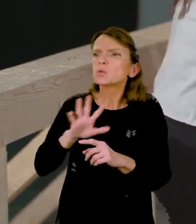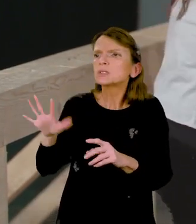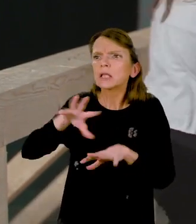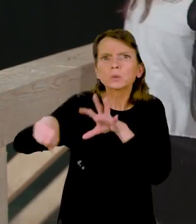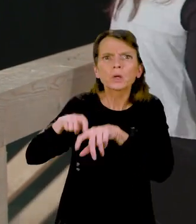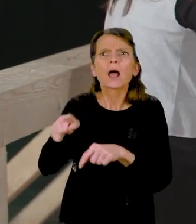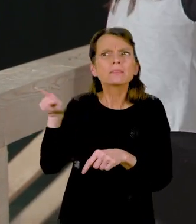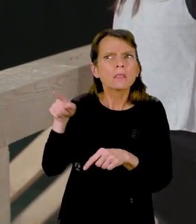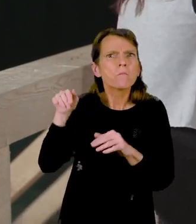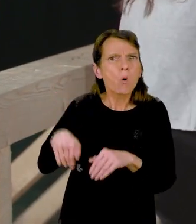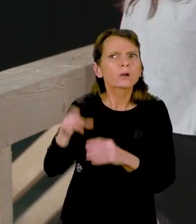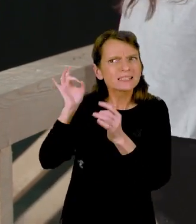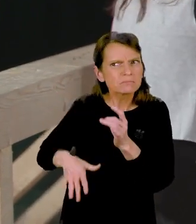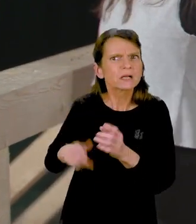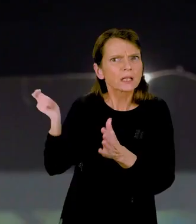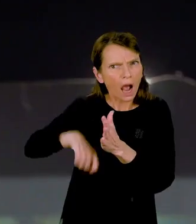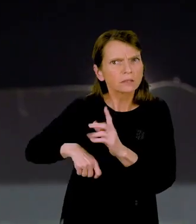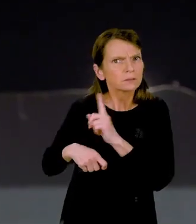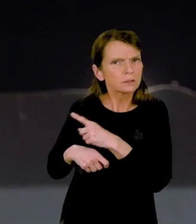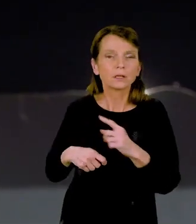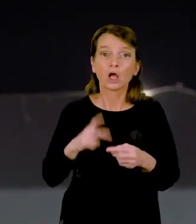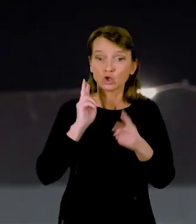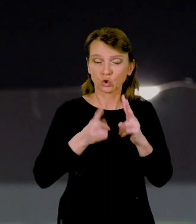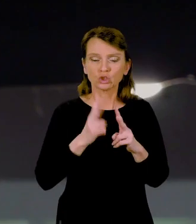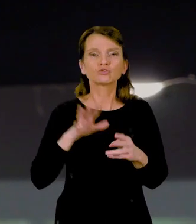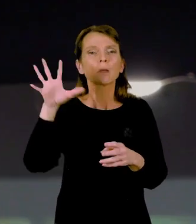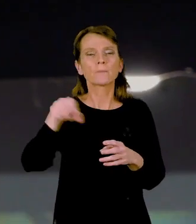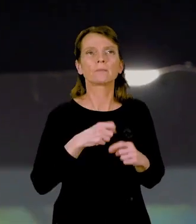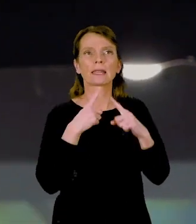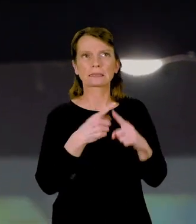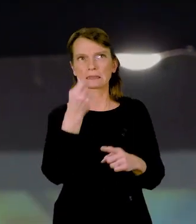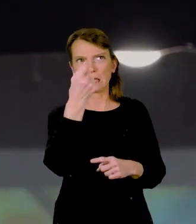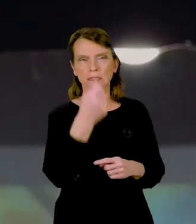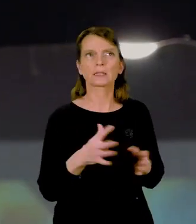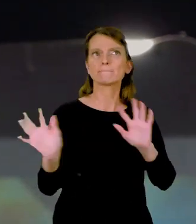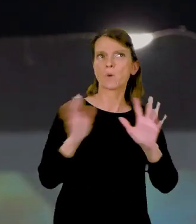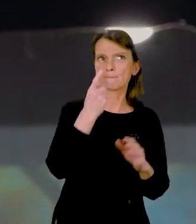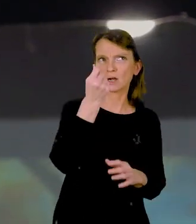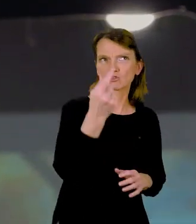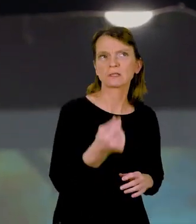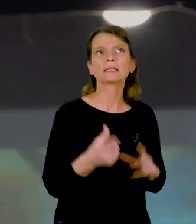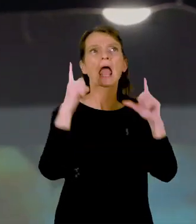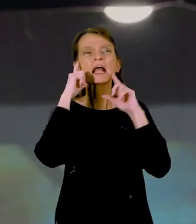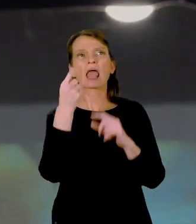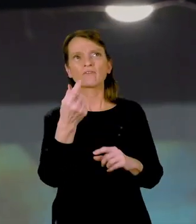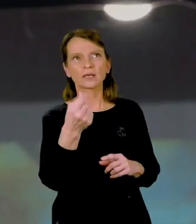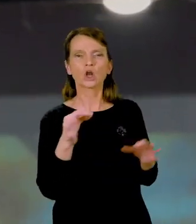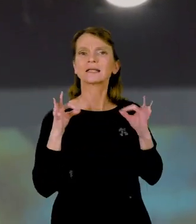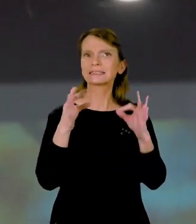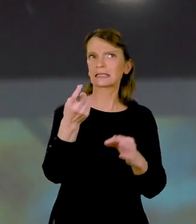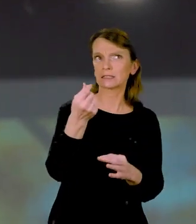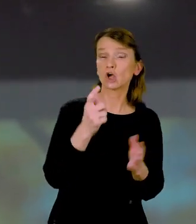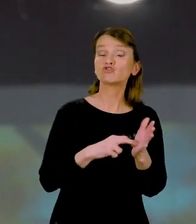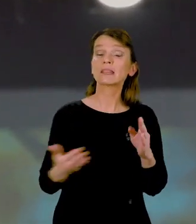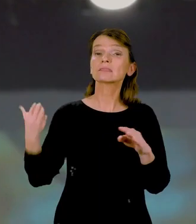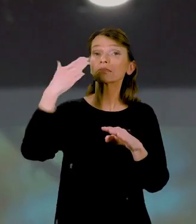vse tuje, pa naj smrtjo se kaznuje. Ko sodišče je pobralo takso, davek, povprečnino, glavarino in cestnino,